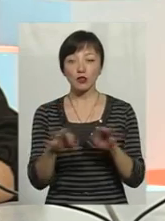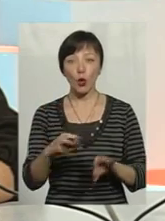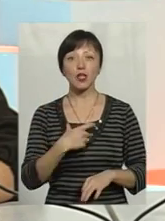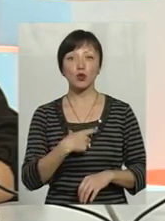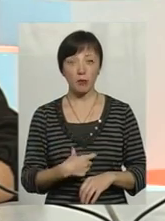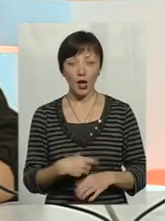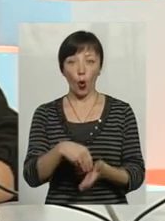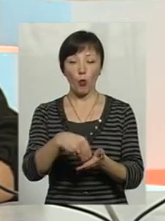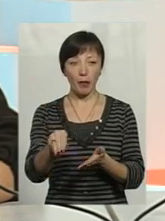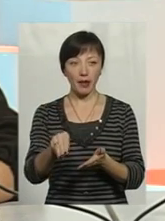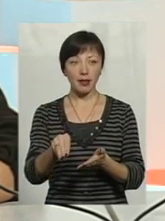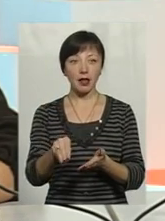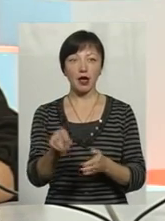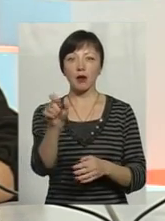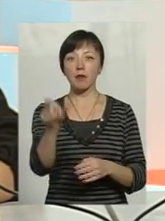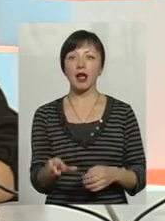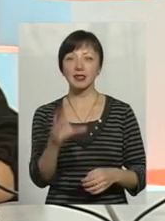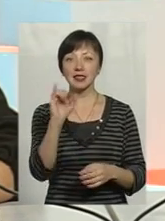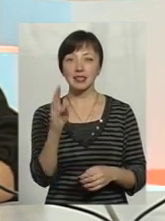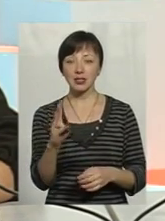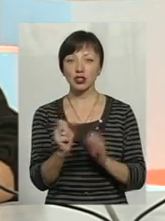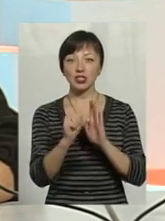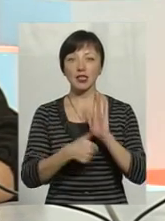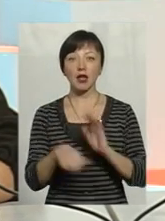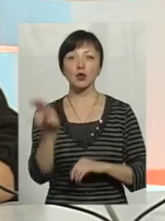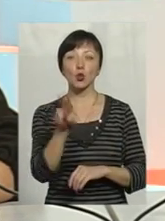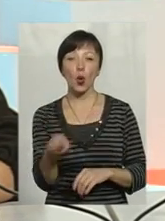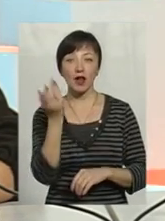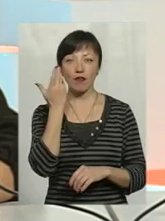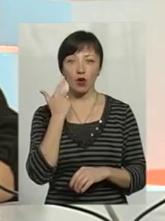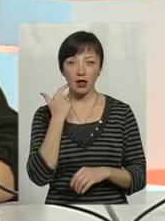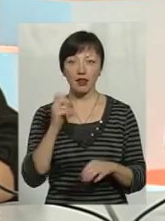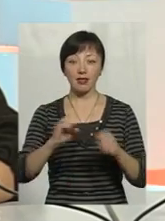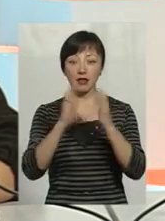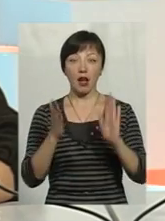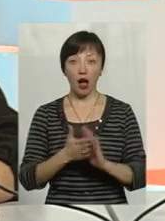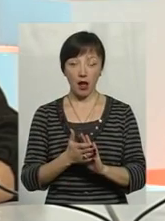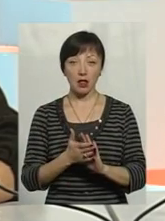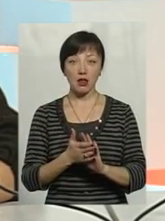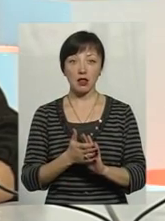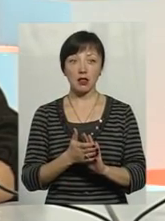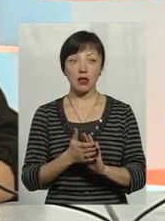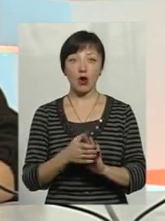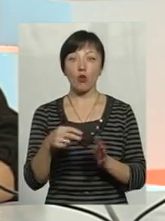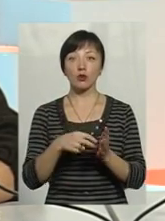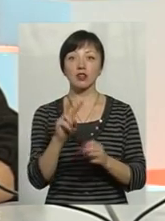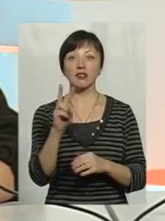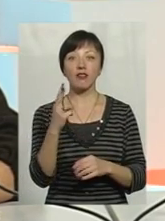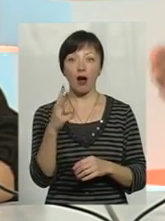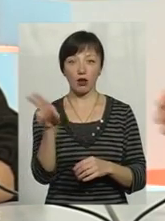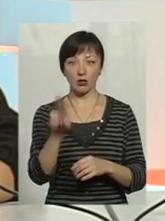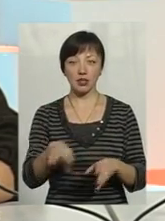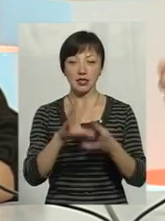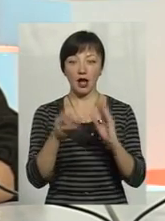собі купити пляшечку соку за $16, коли на загал вона коштувала всього-навсього $2. І